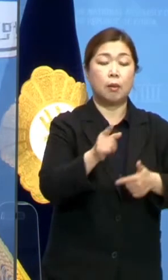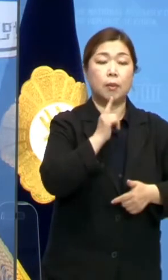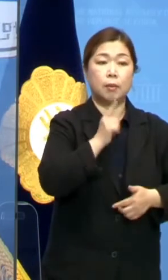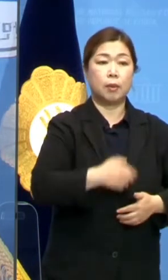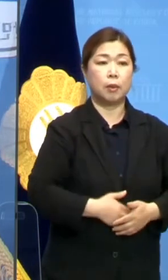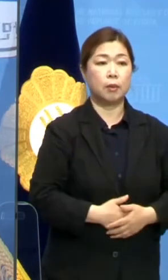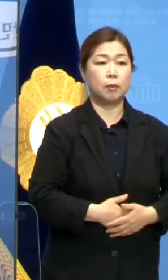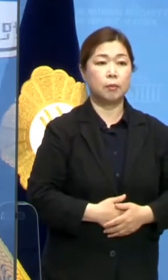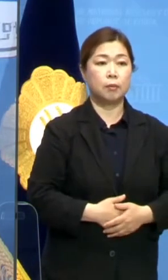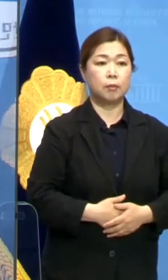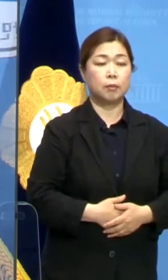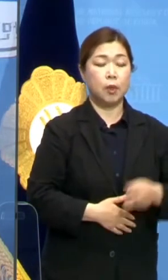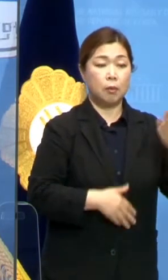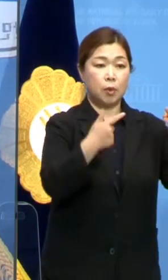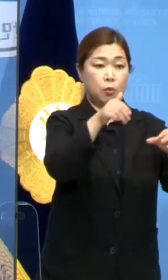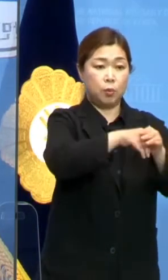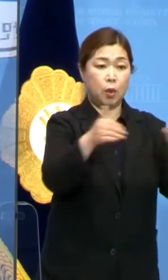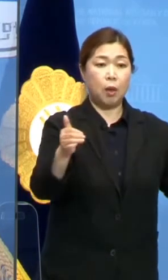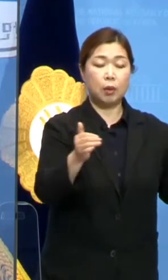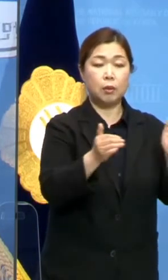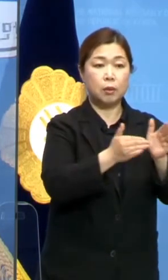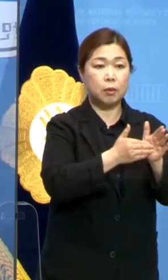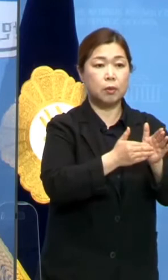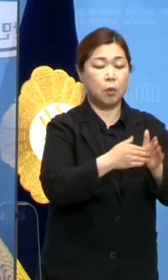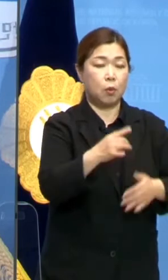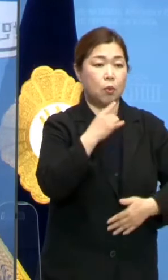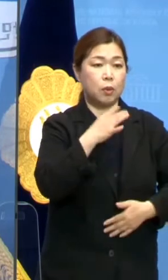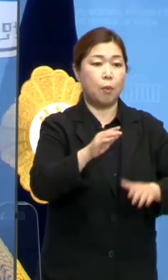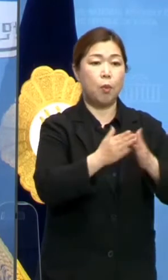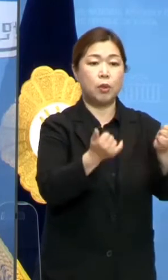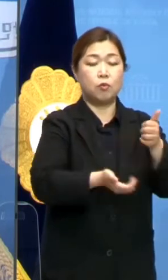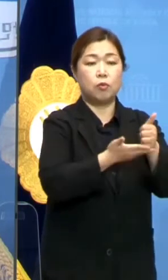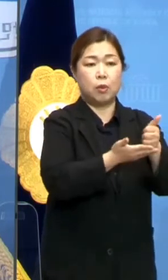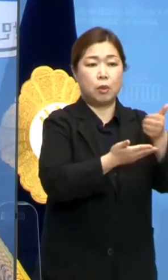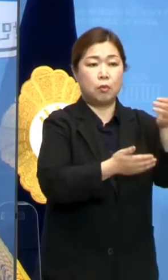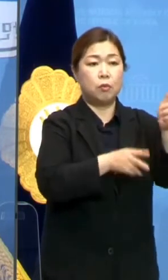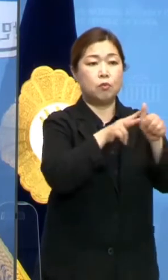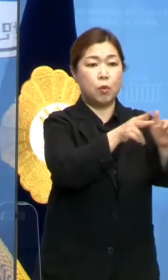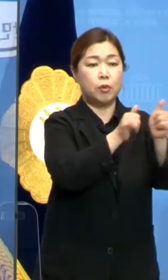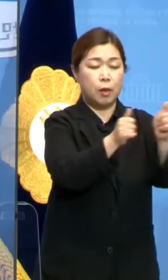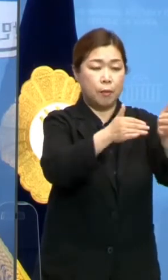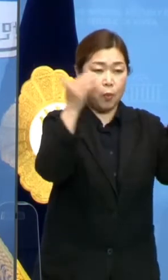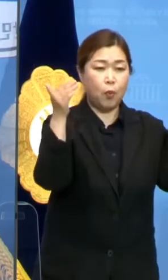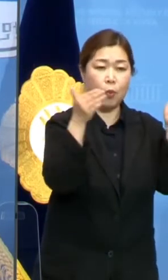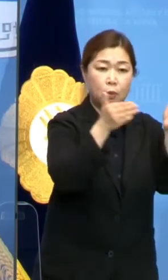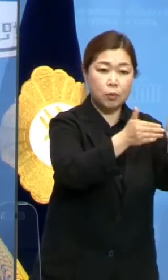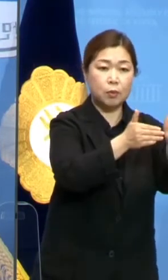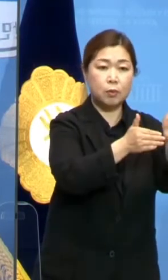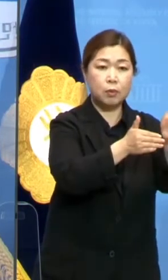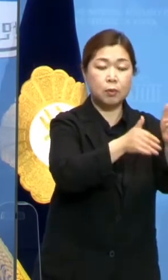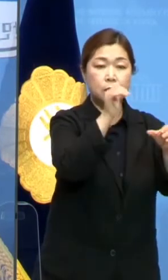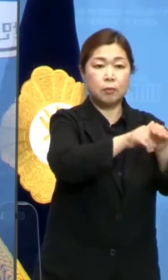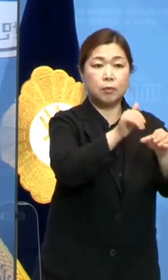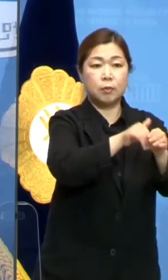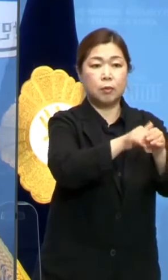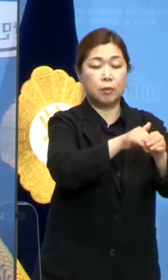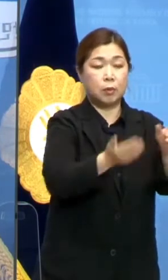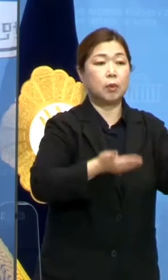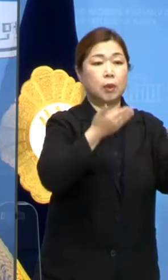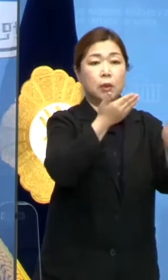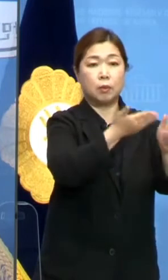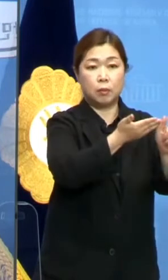합니다. 3차 투표까지 오로지 본인들이 추천한 후보의 모든 후보에게 비토권을